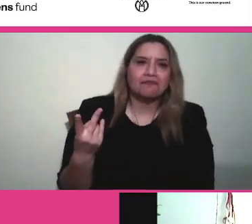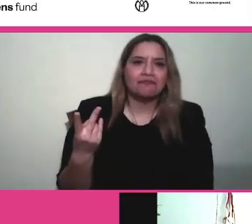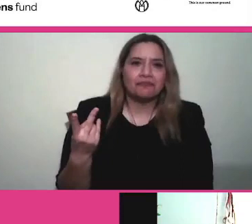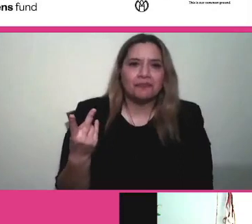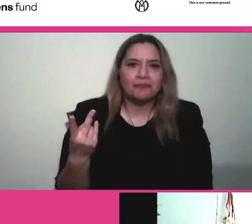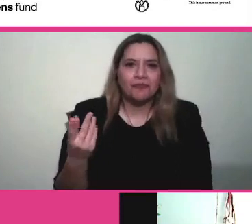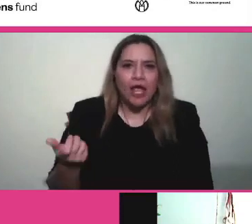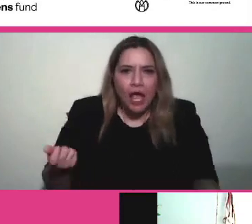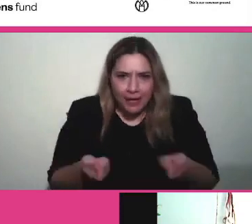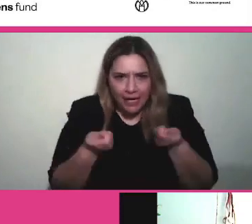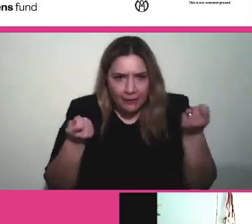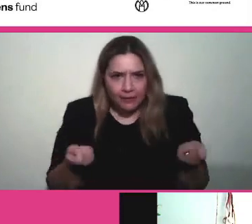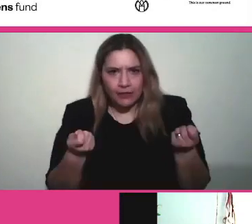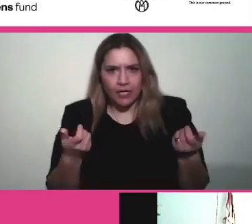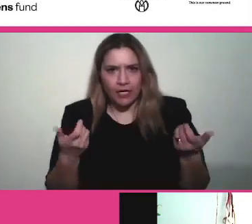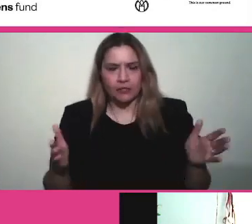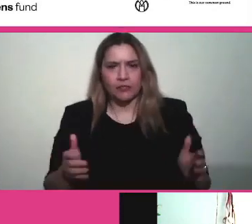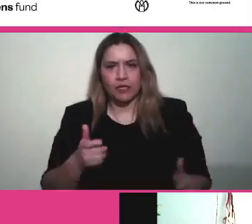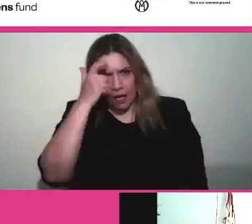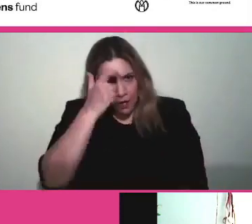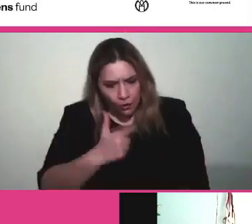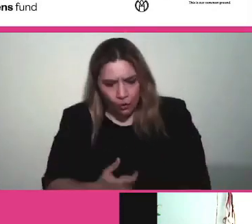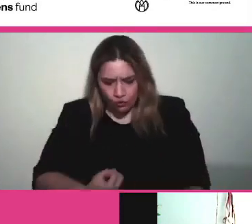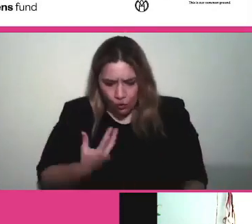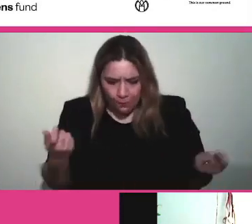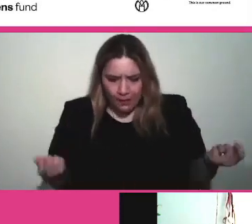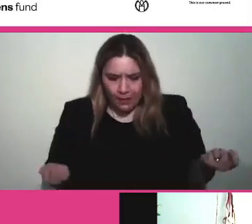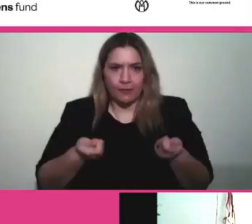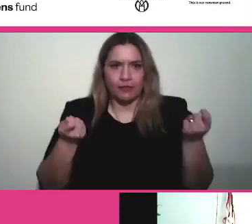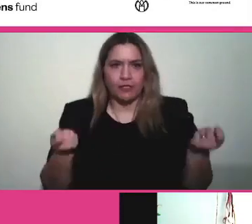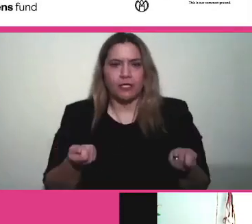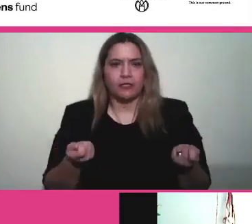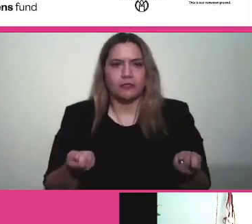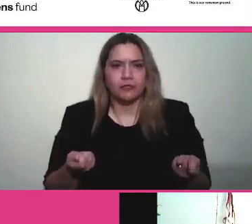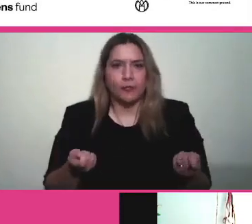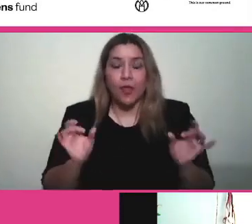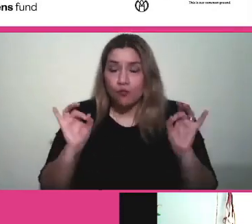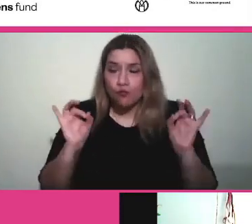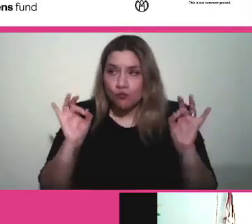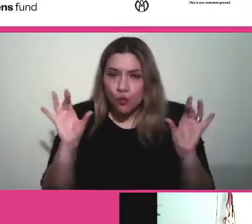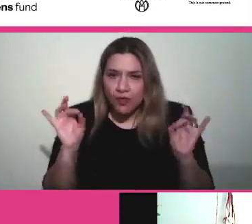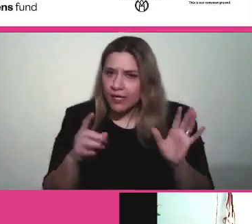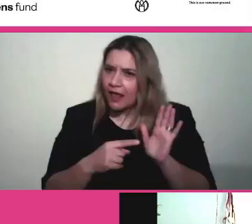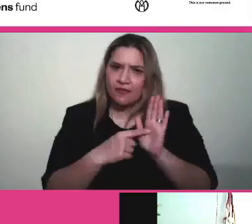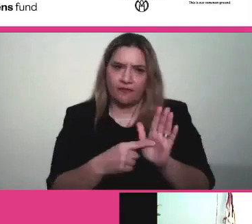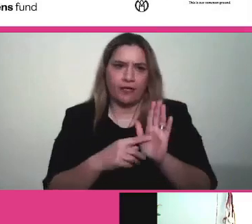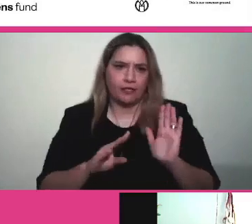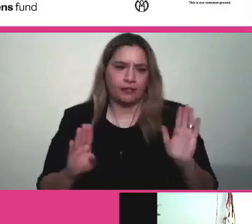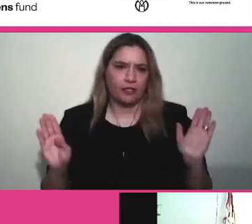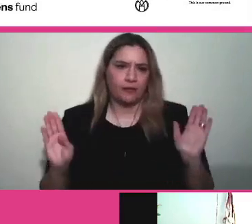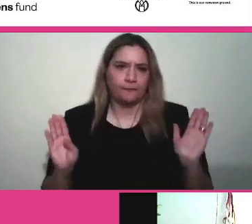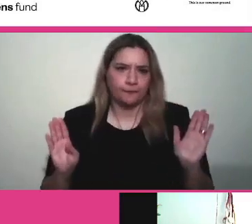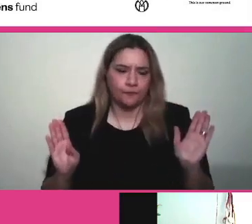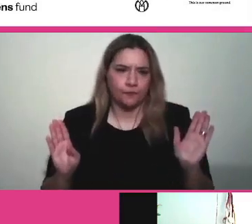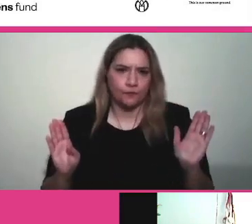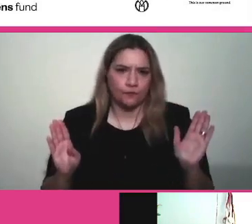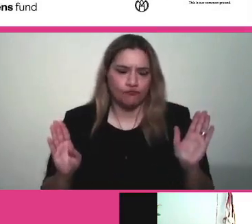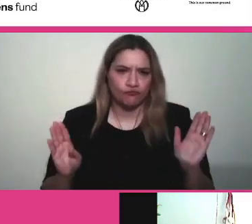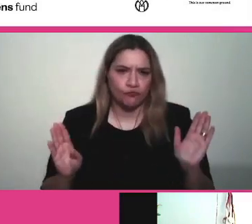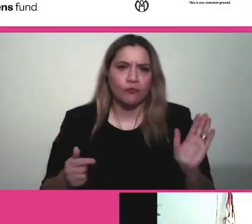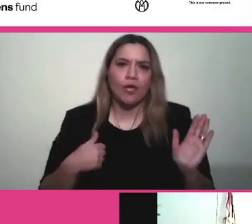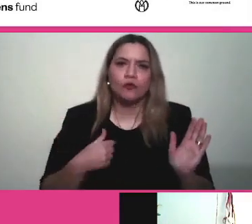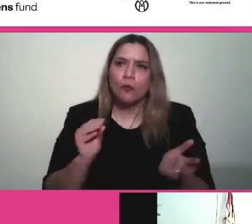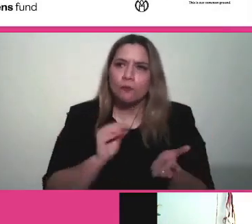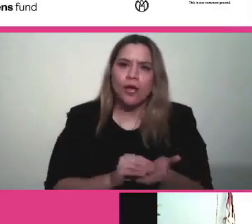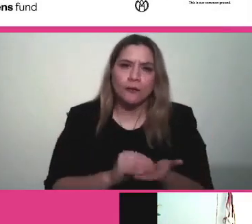είμαστε επαγγελματίες. Εγώ θεωρώ το ότι είμαστε επαγγελματίες, πουθενά δεν έχει φανεί και είμαι αυτή που το λέω συνέχεια,